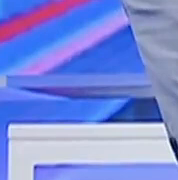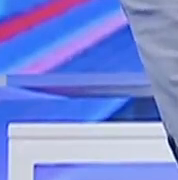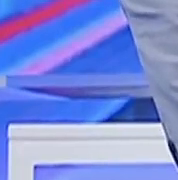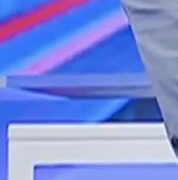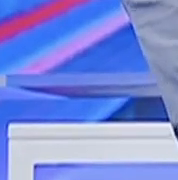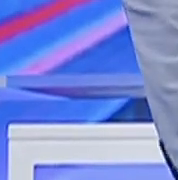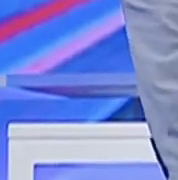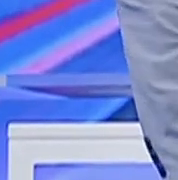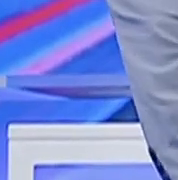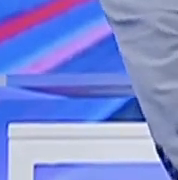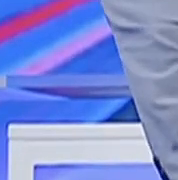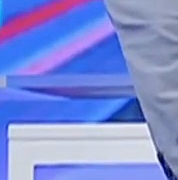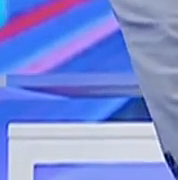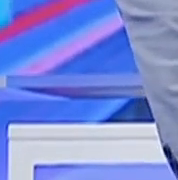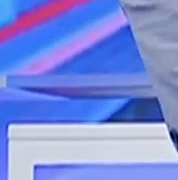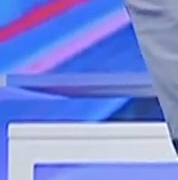انا